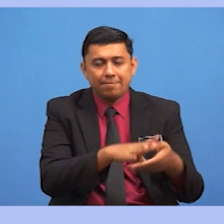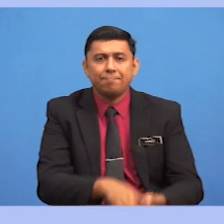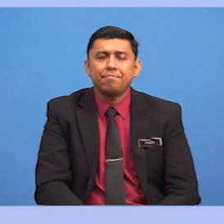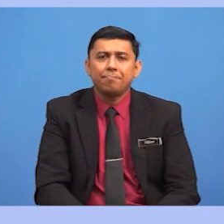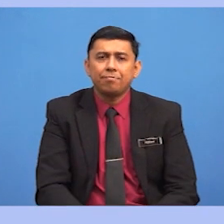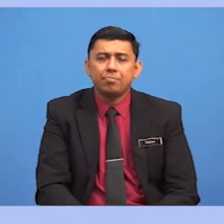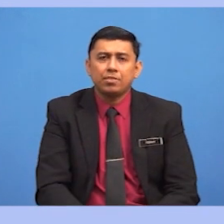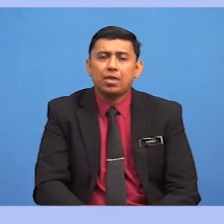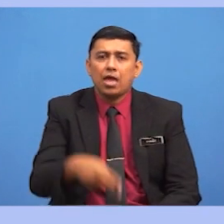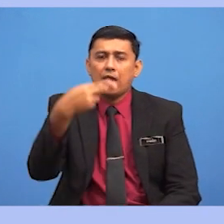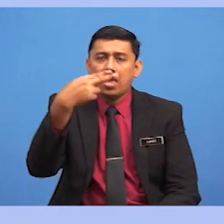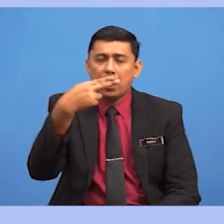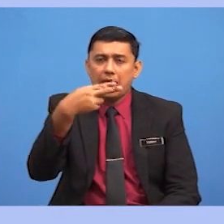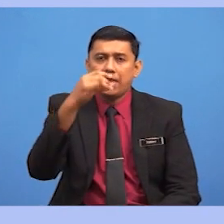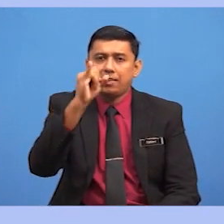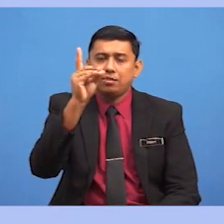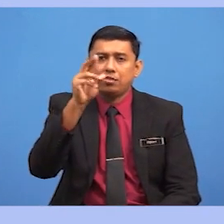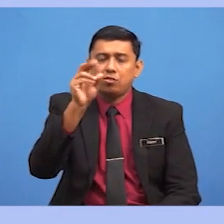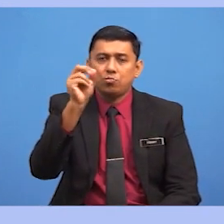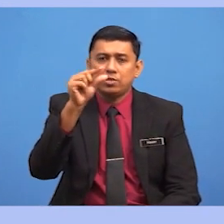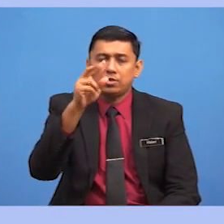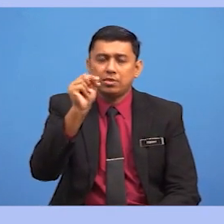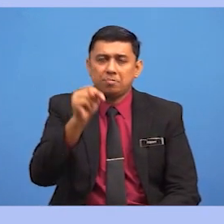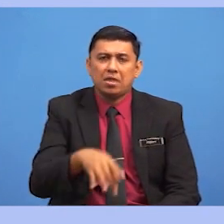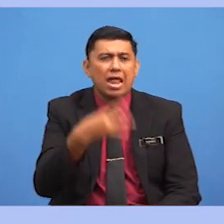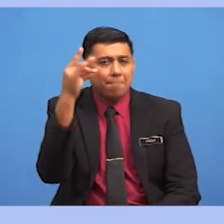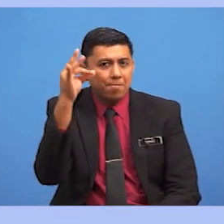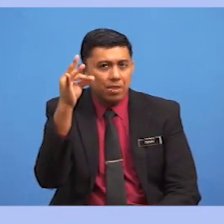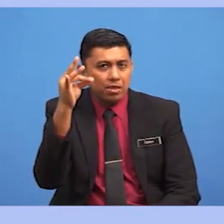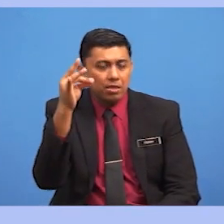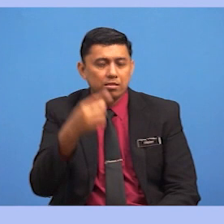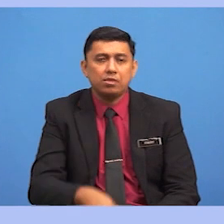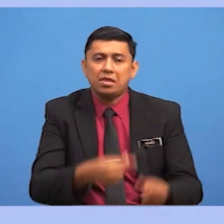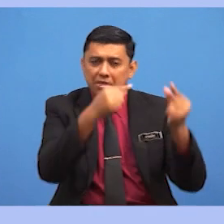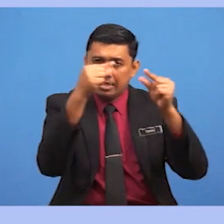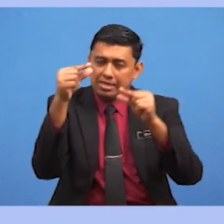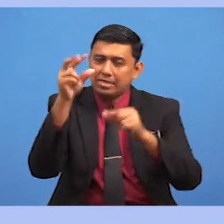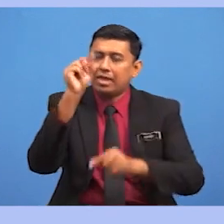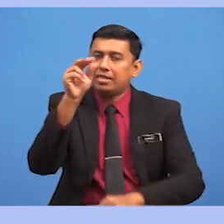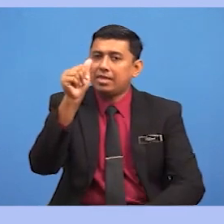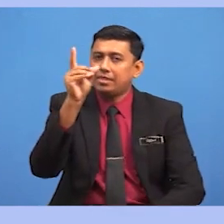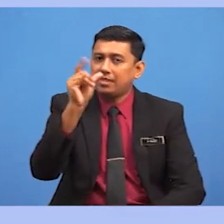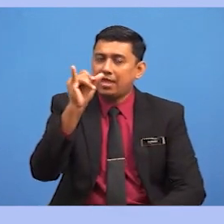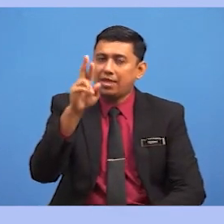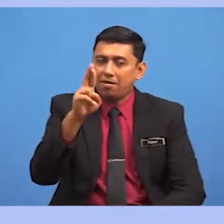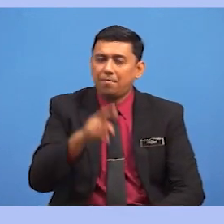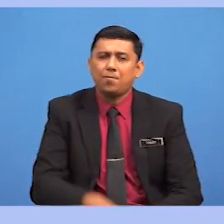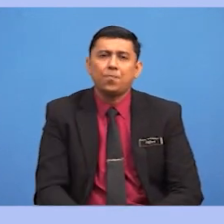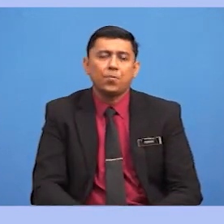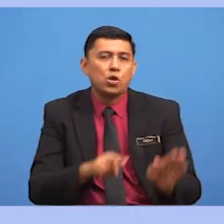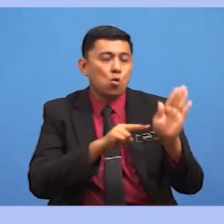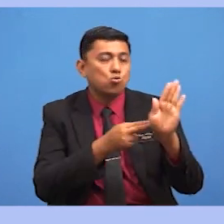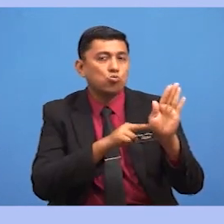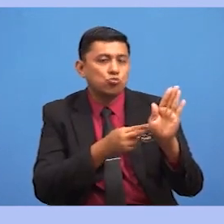dikenali sebagai halogen dan kumpulan 18 terdiri daripada gas-gas nadi. Seterusnya,